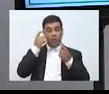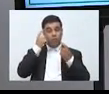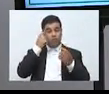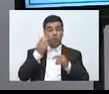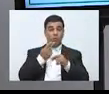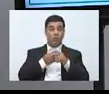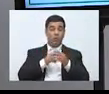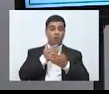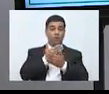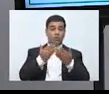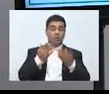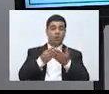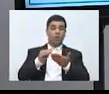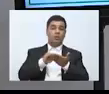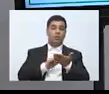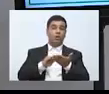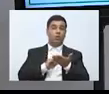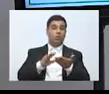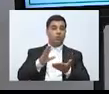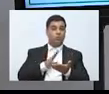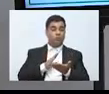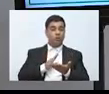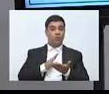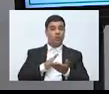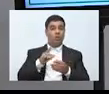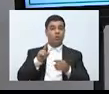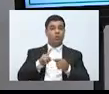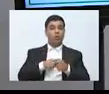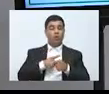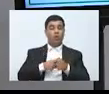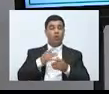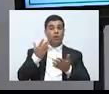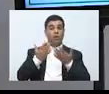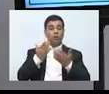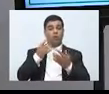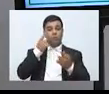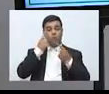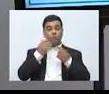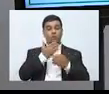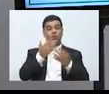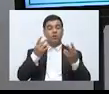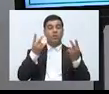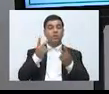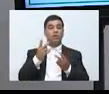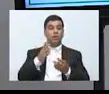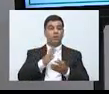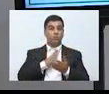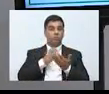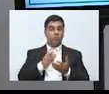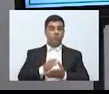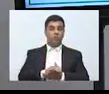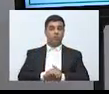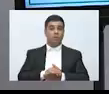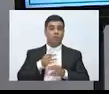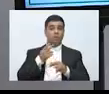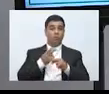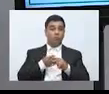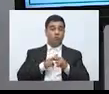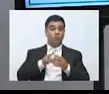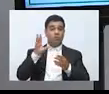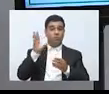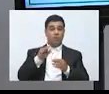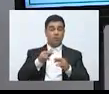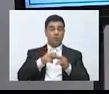sizga takror bo'ldi? Qaysi ma'lumotlar kerak ma'lumotlar bo'ldi? Bu mana